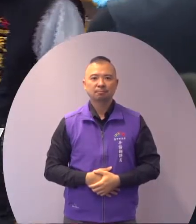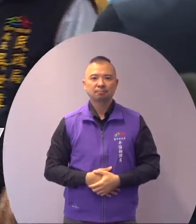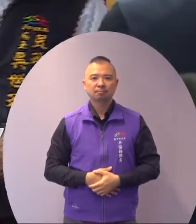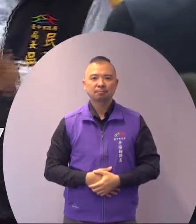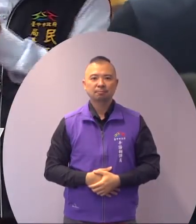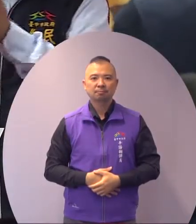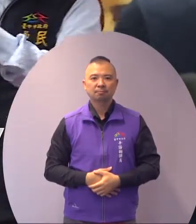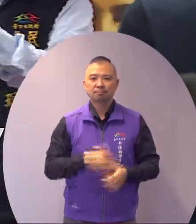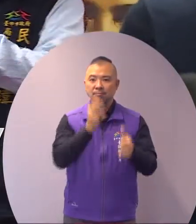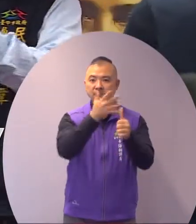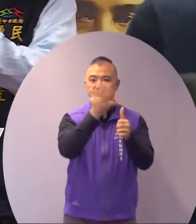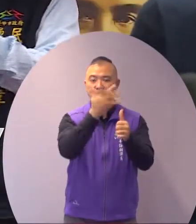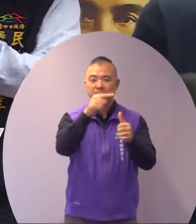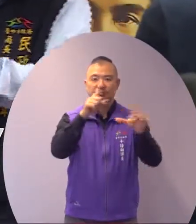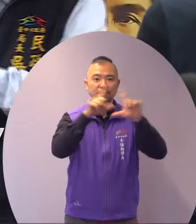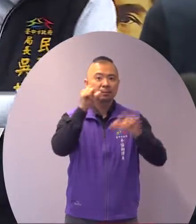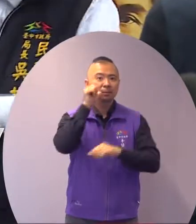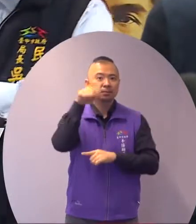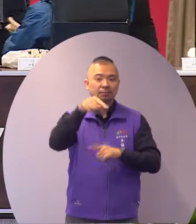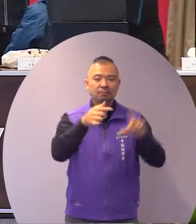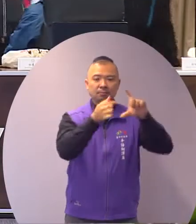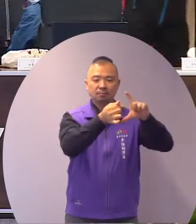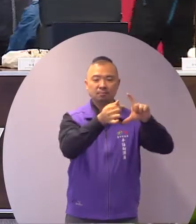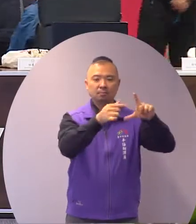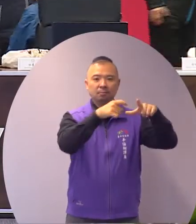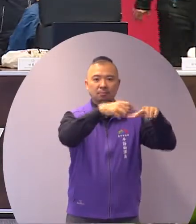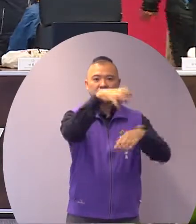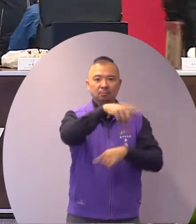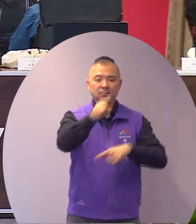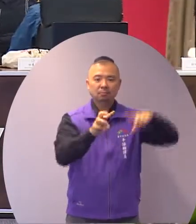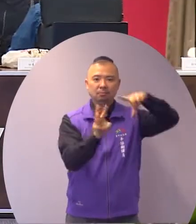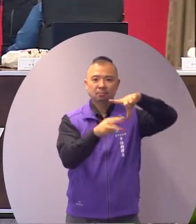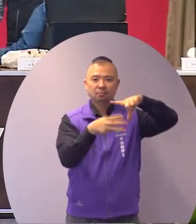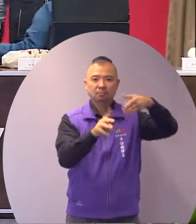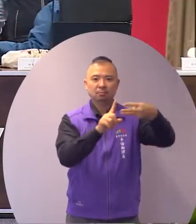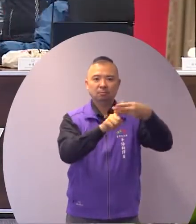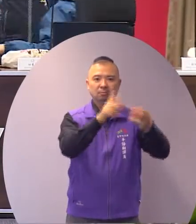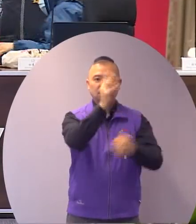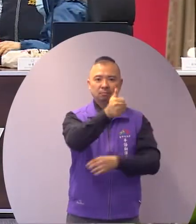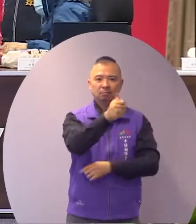第五名为大雅区公所，请廖显斌主席上台授奖。